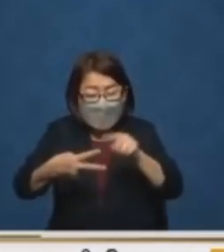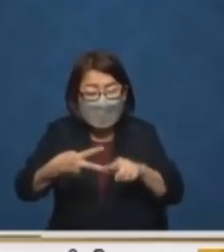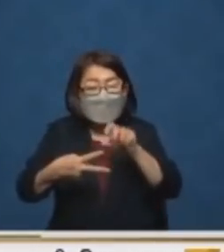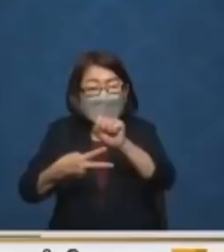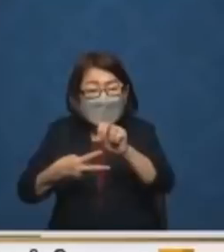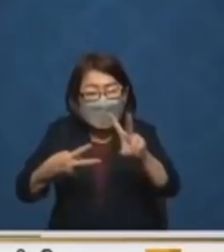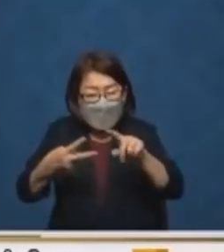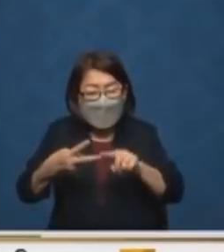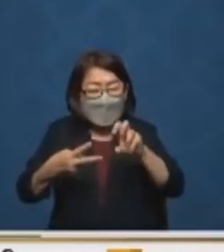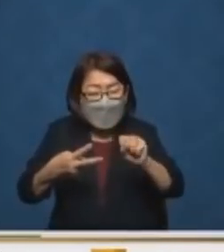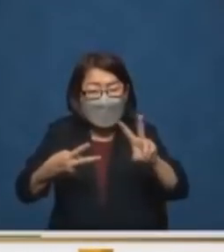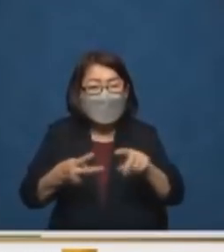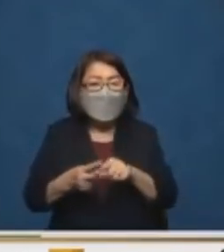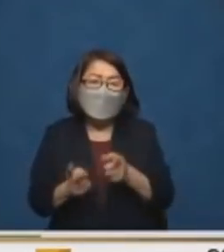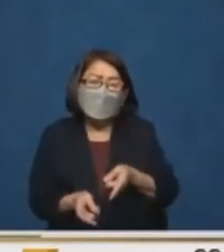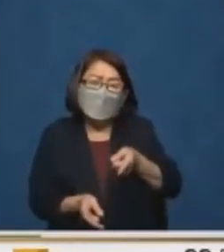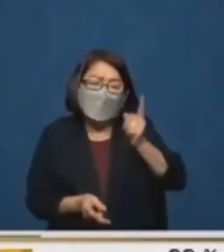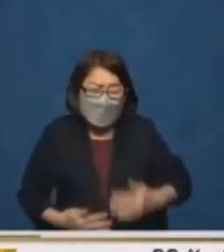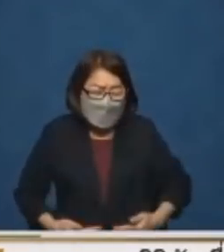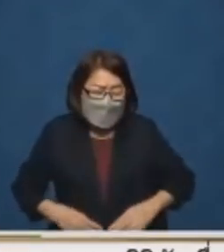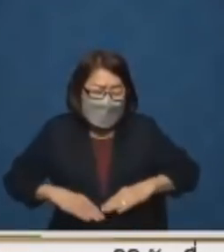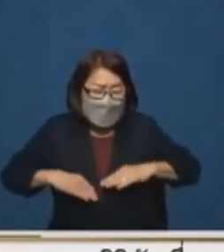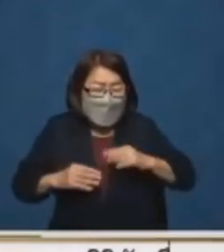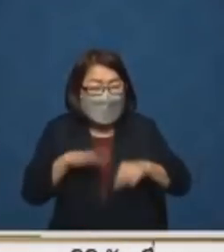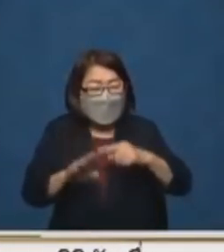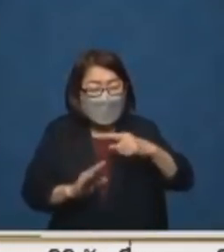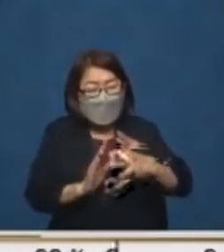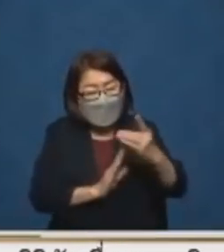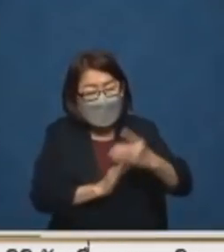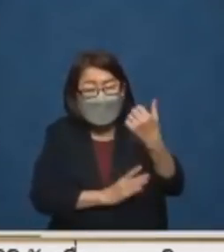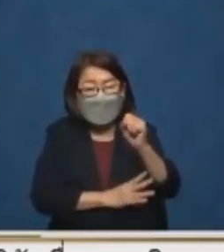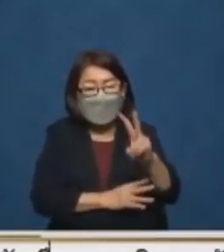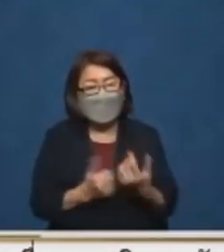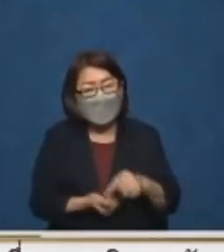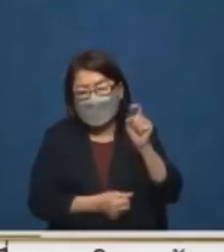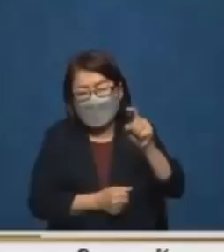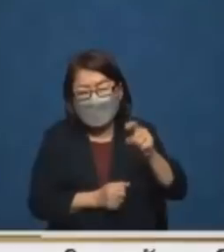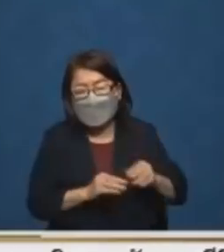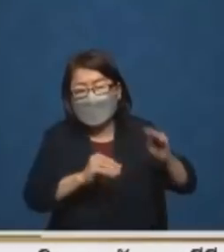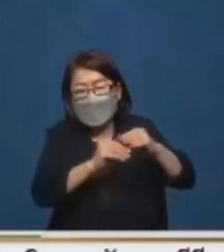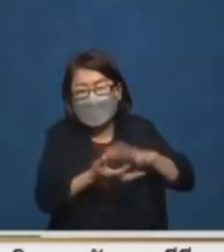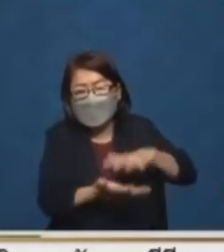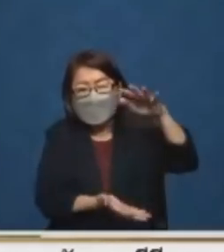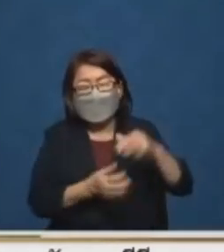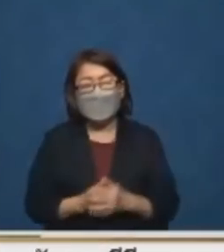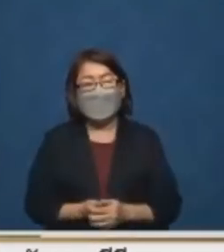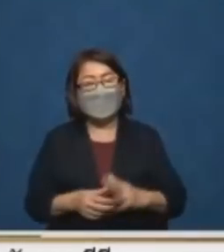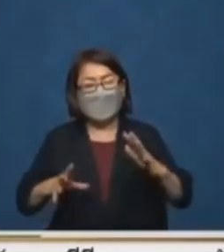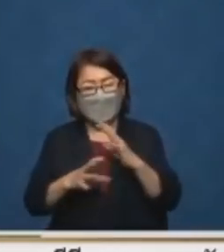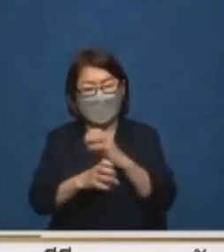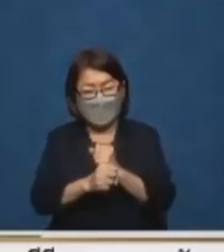กมควบคุมโกก็เลยสั่งชีโนวัค เพิ่มเติมกนใหญ่สุดท้ายรายงานของคณะกรมาธิการในหนา 5